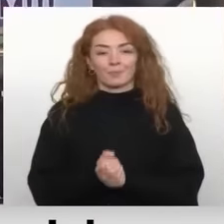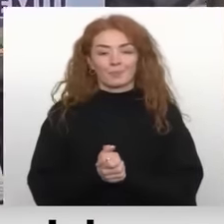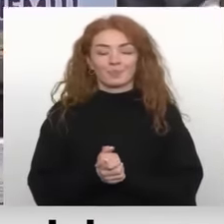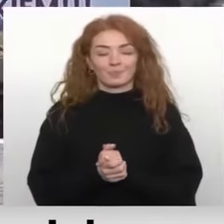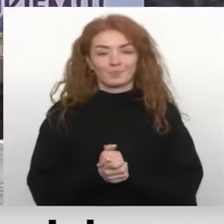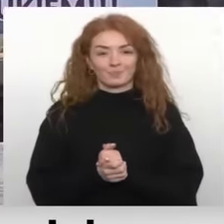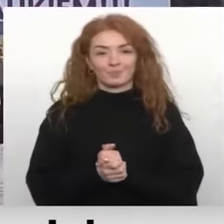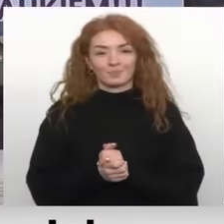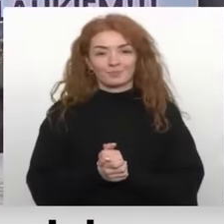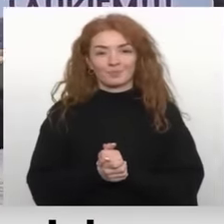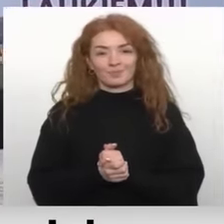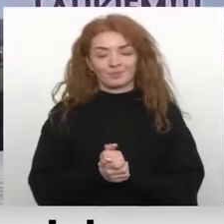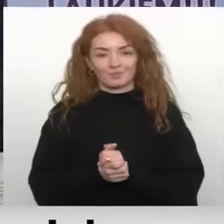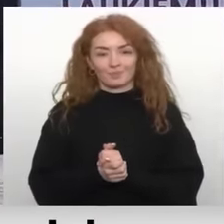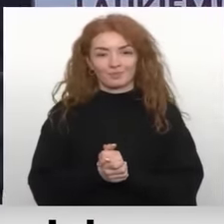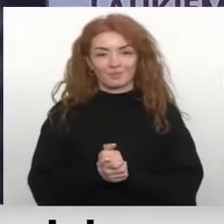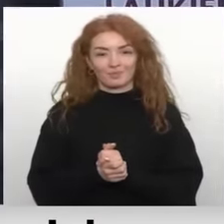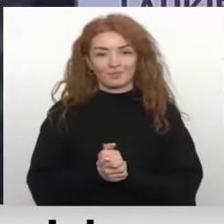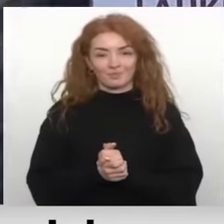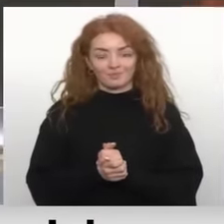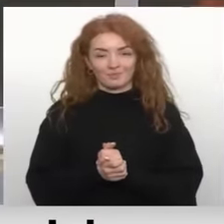Argots Pakalns, Justs Kurvins, TV Kurzeme.